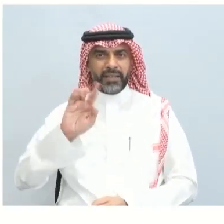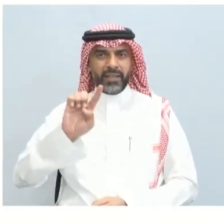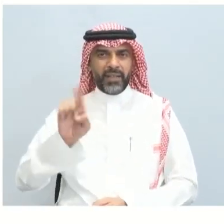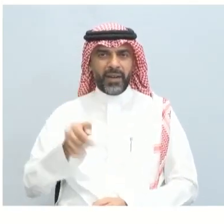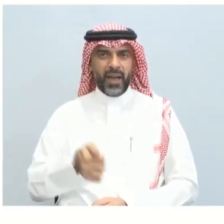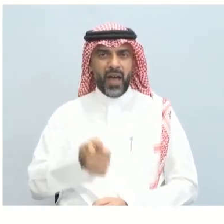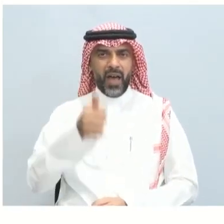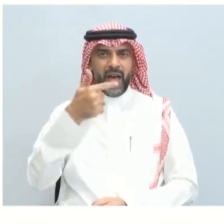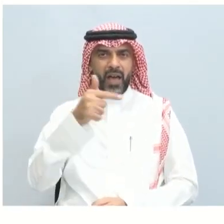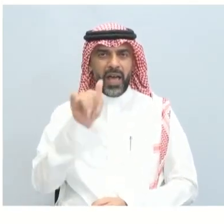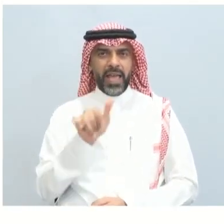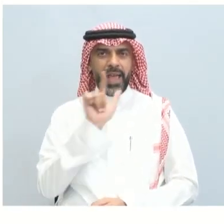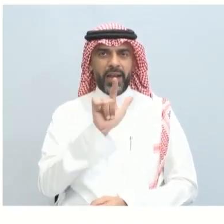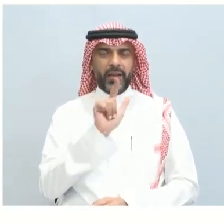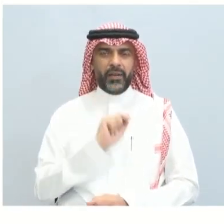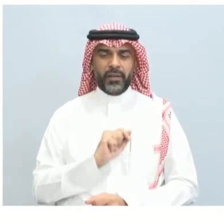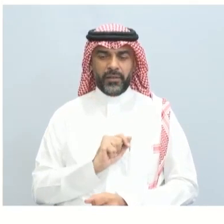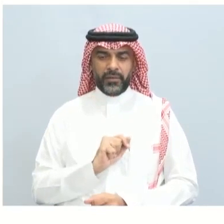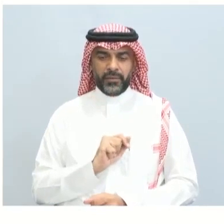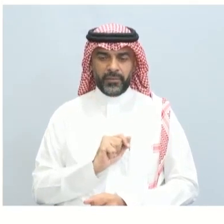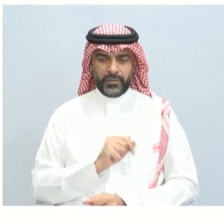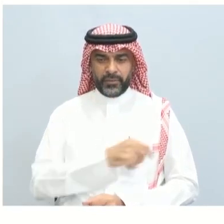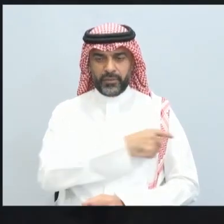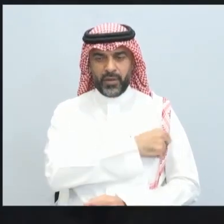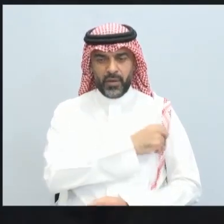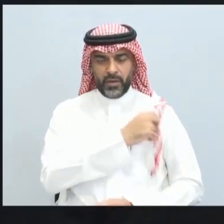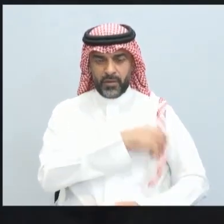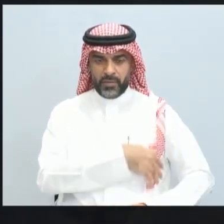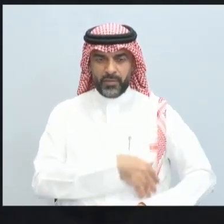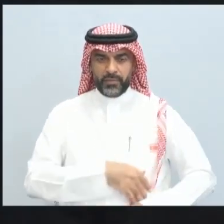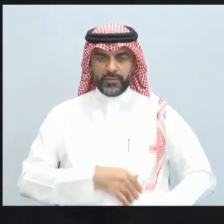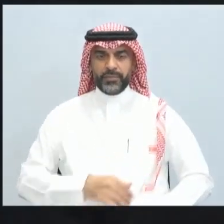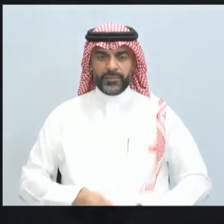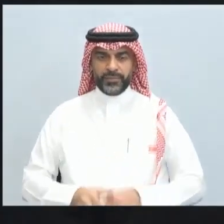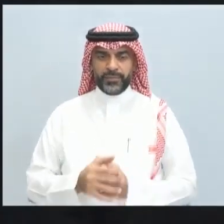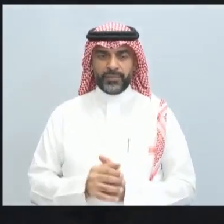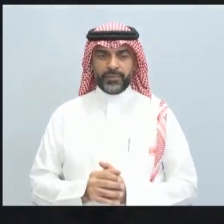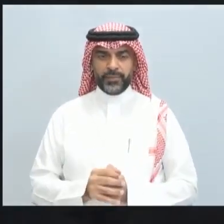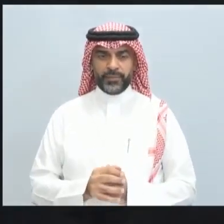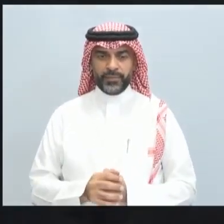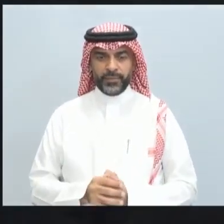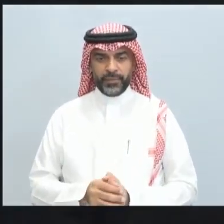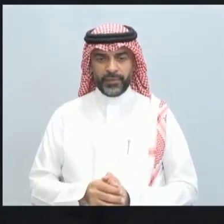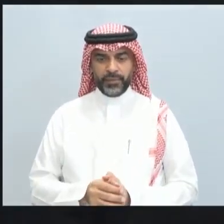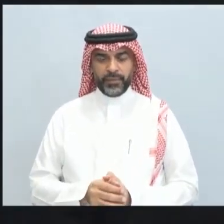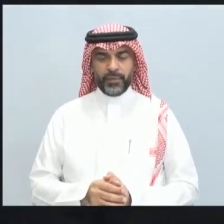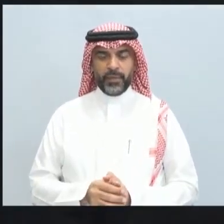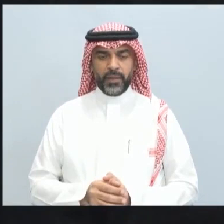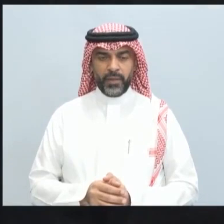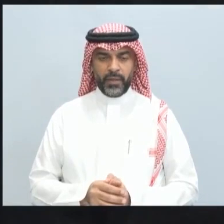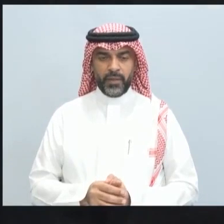والدعوه الى الله وحده محمد صلى الله عليه وسلم ارسله الله لمن للثقلين الانس